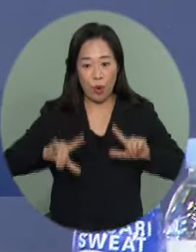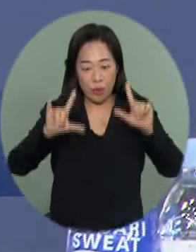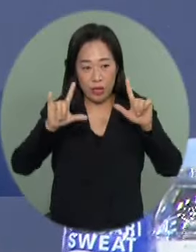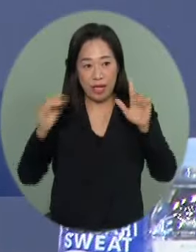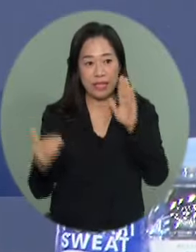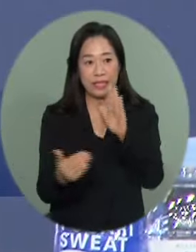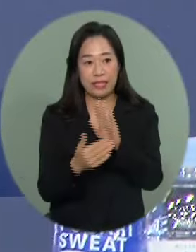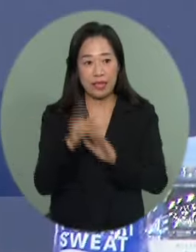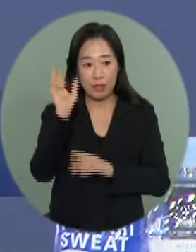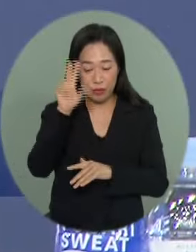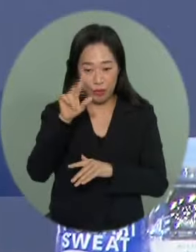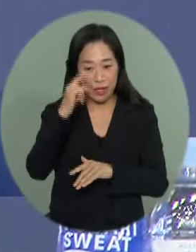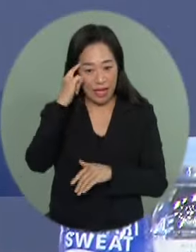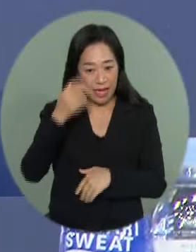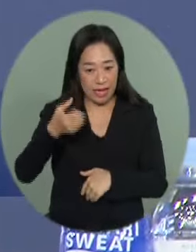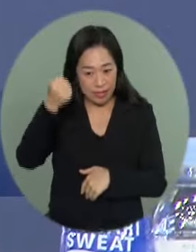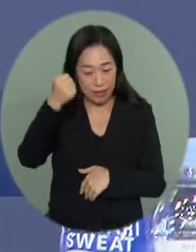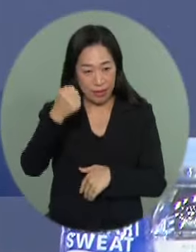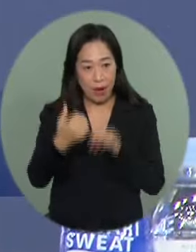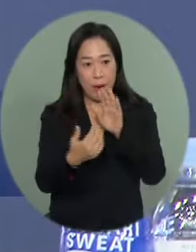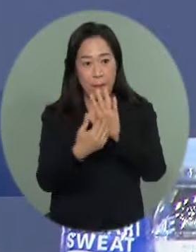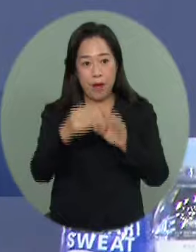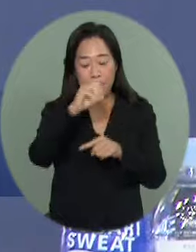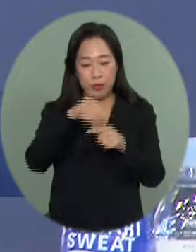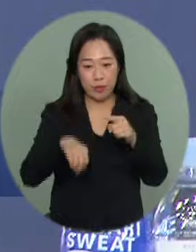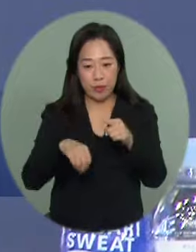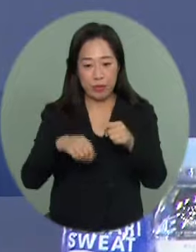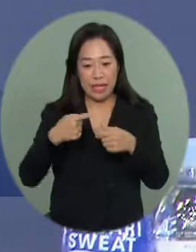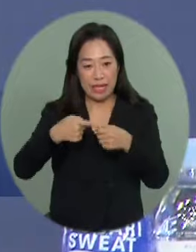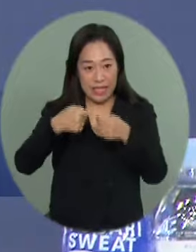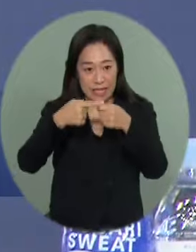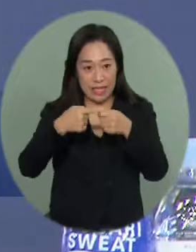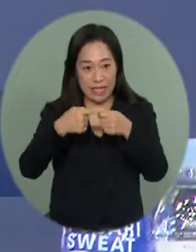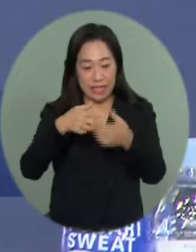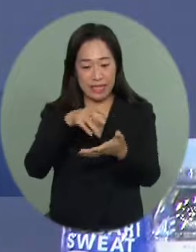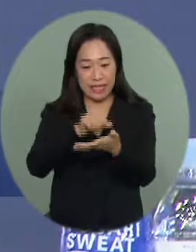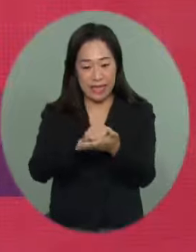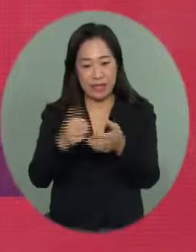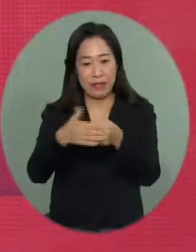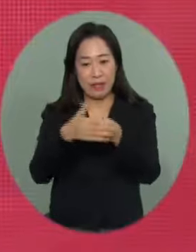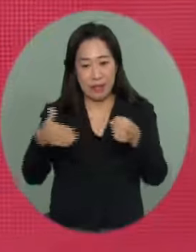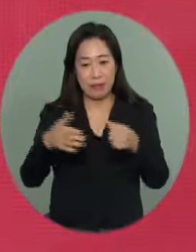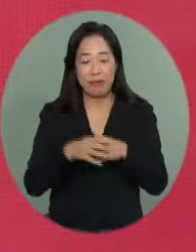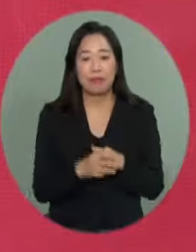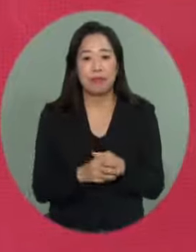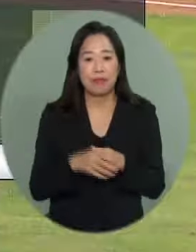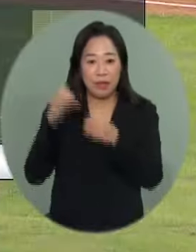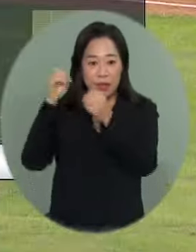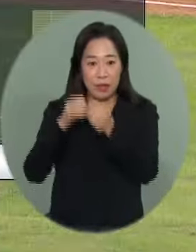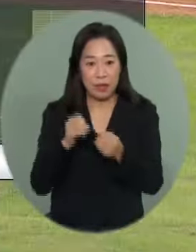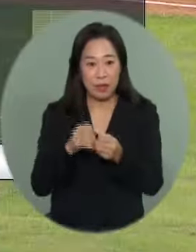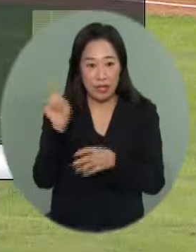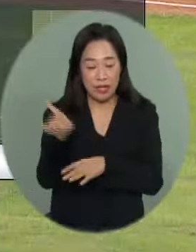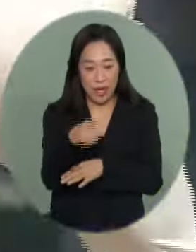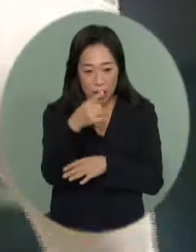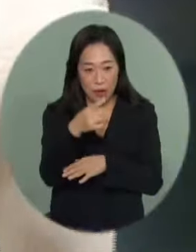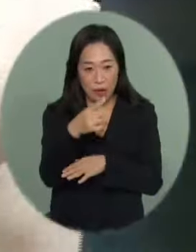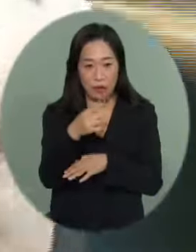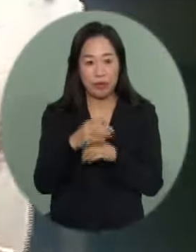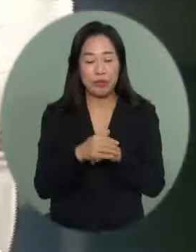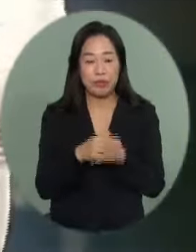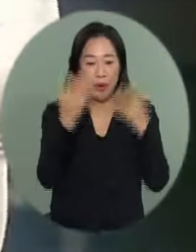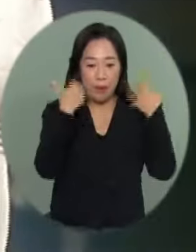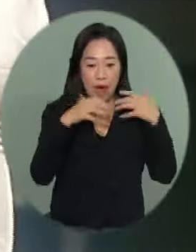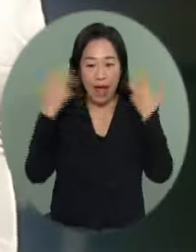최고의 투수였다고 생각을 하고 또 방어율도 1등을 차지했기 때문에 전통의 야구 명가 호랑이와